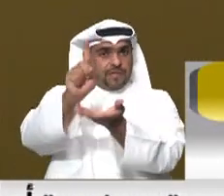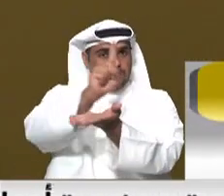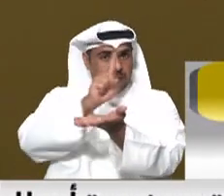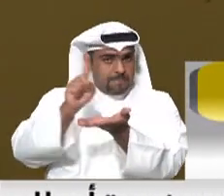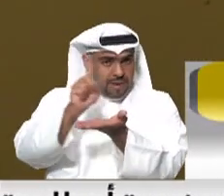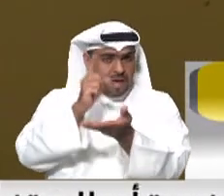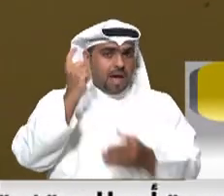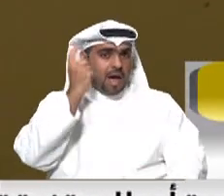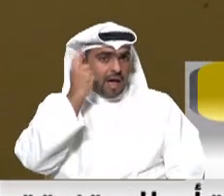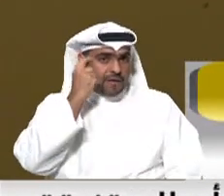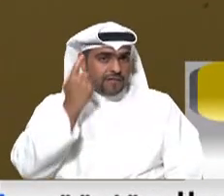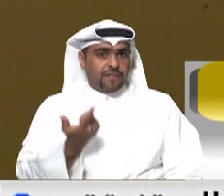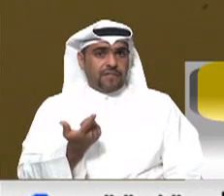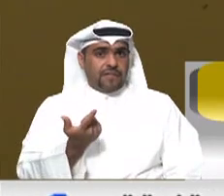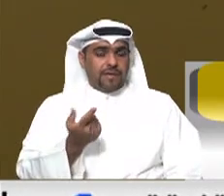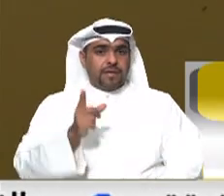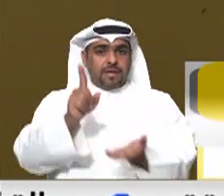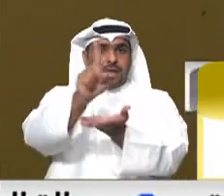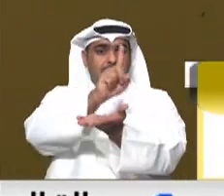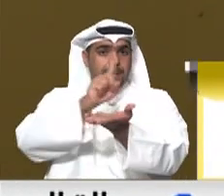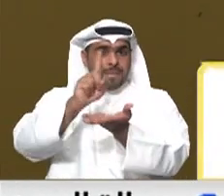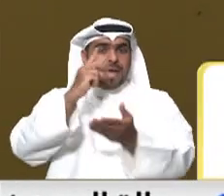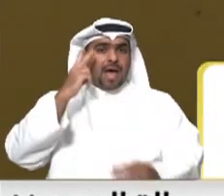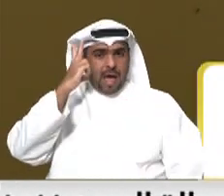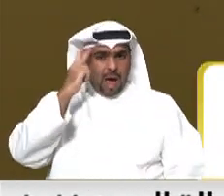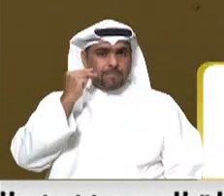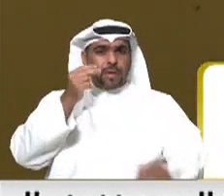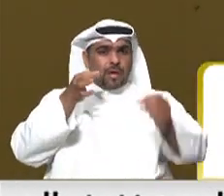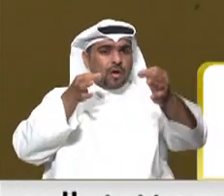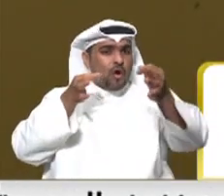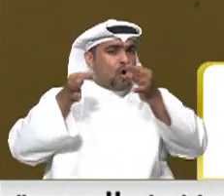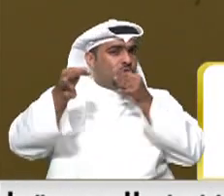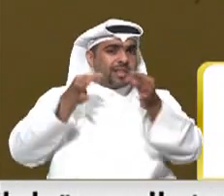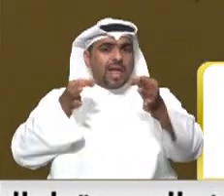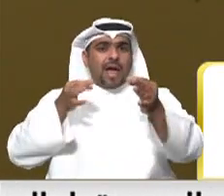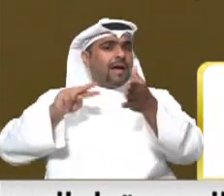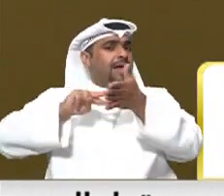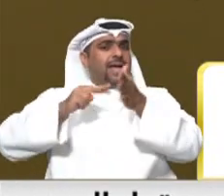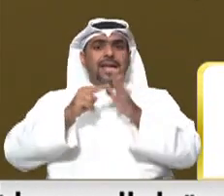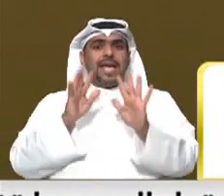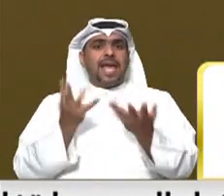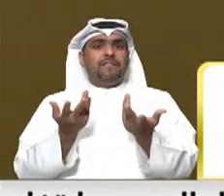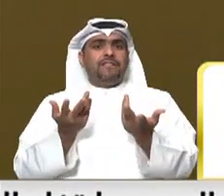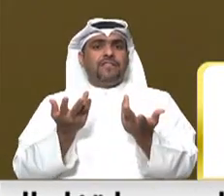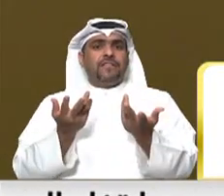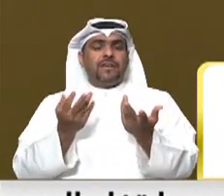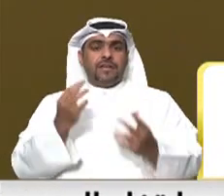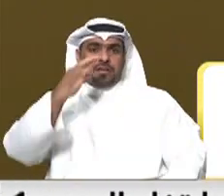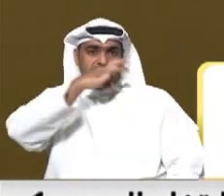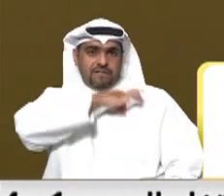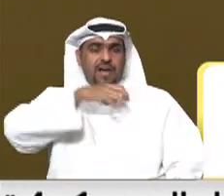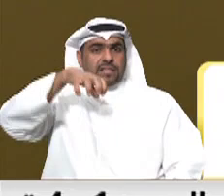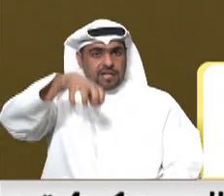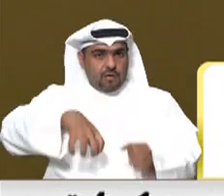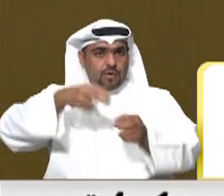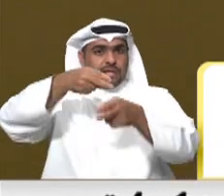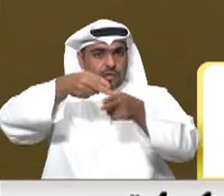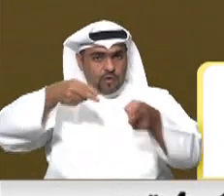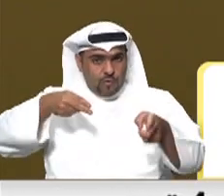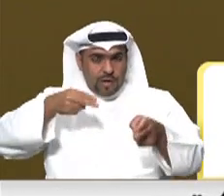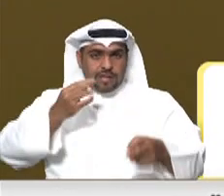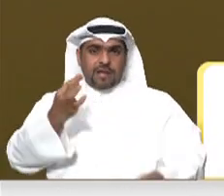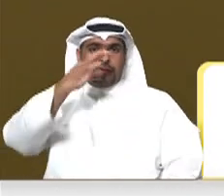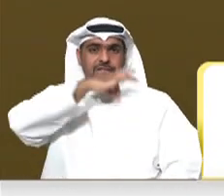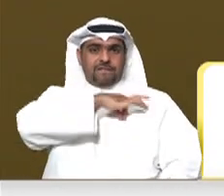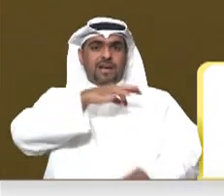خطة جغرافية بيئية، فأنا بقدرتي أني أستديم البيئة بشكل مفيد، يفيد أفراد المجتمع، يفيد الدولة بشكل عام. كذلك بالنسبة للتخطيط